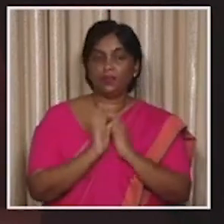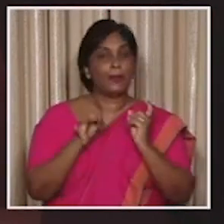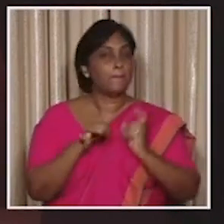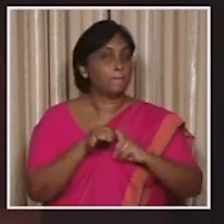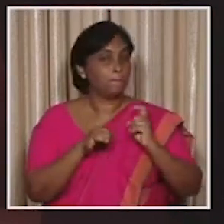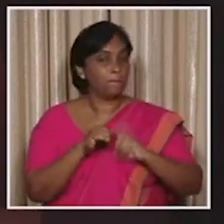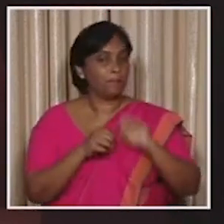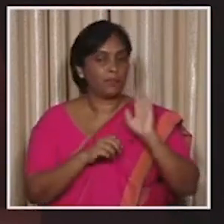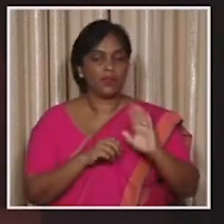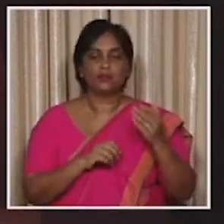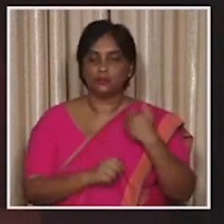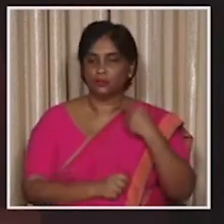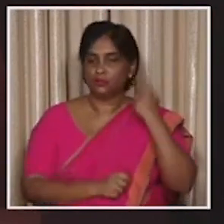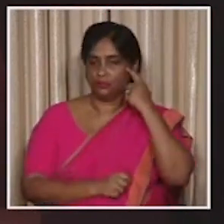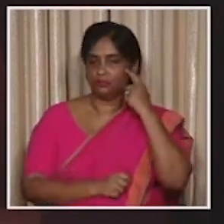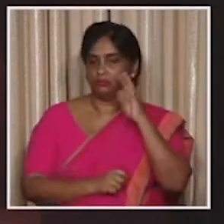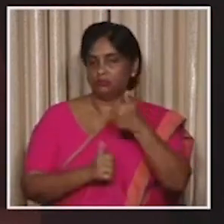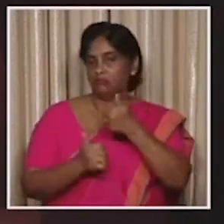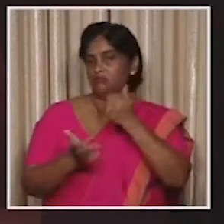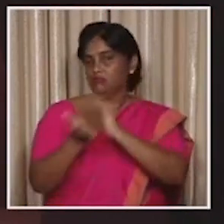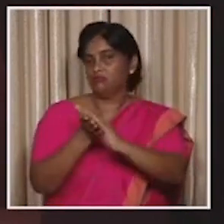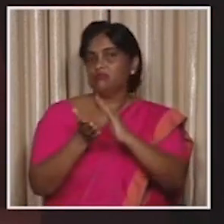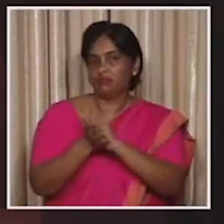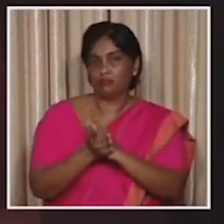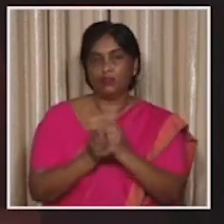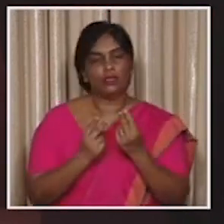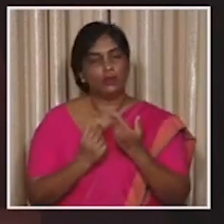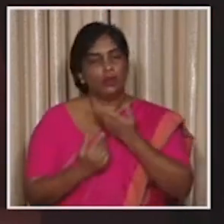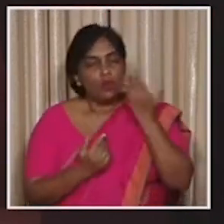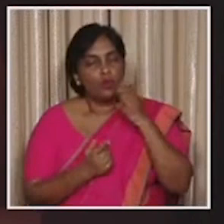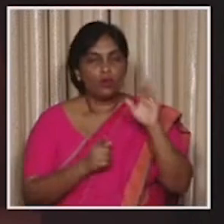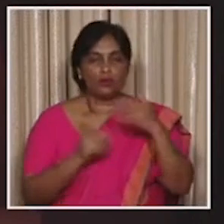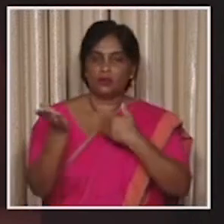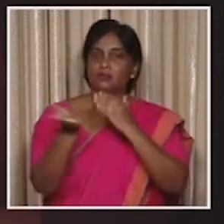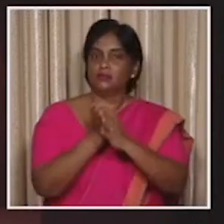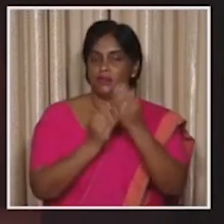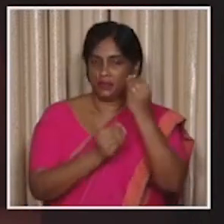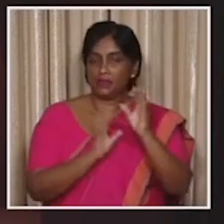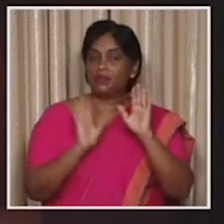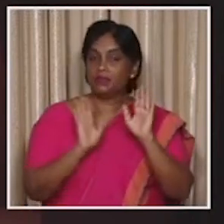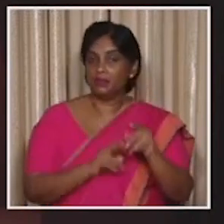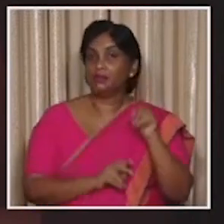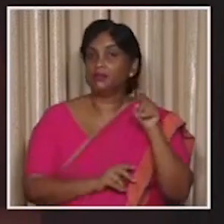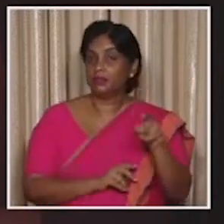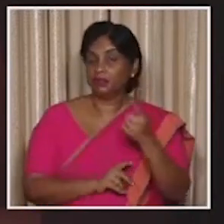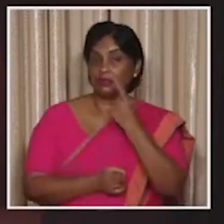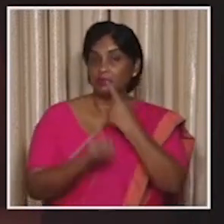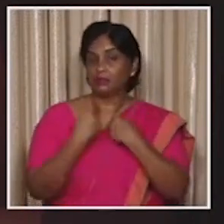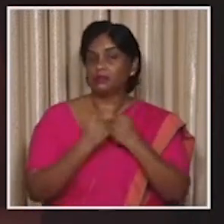ප්‍රශ්නවලට මම දන්නා ඔබතුමා සාධනීය විසඳුම් හැකි පමණින් ලබා දීලා තිබෙනවා. නමුත්